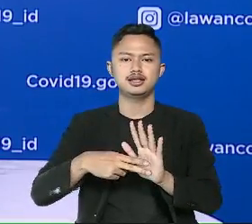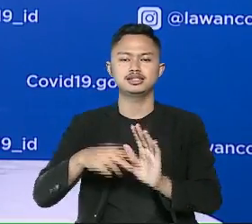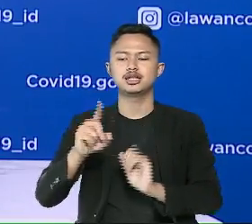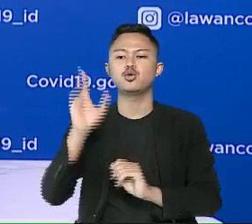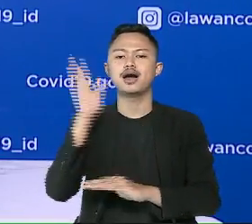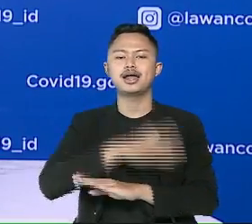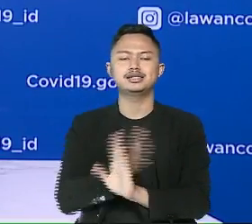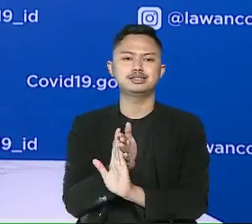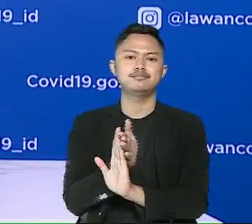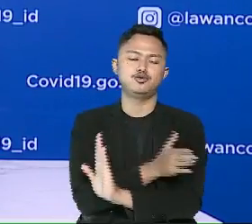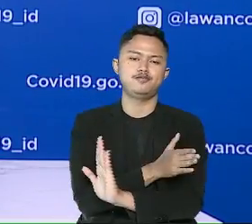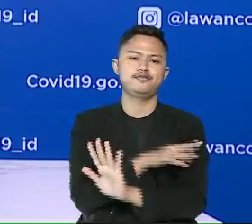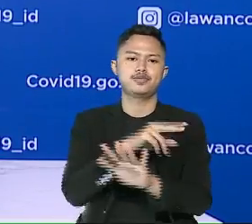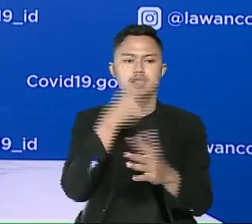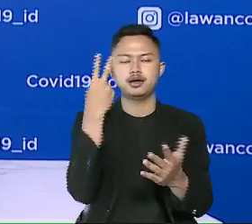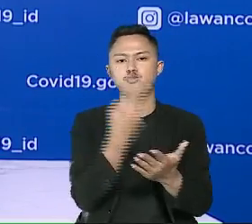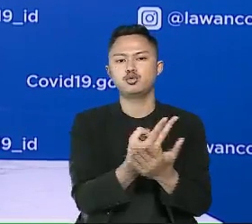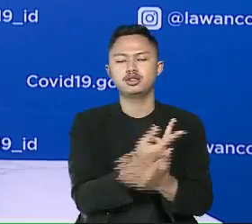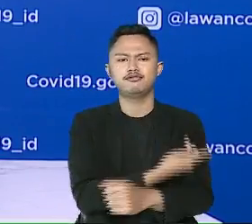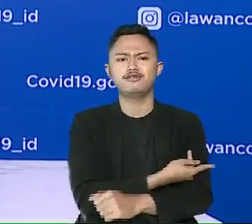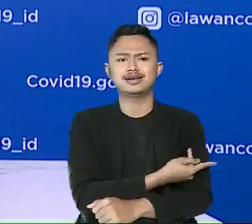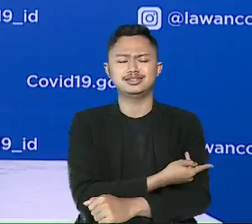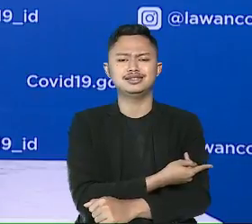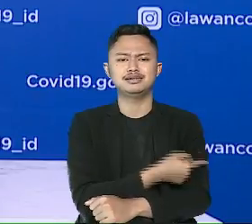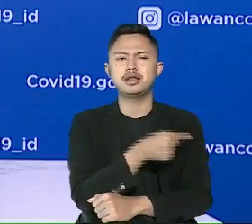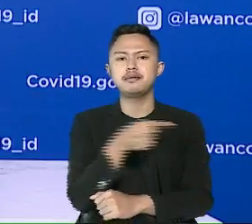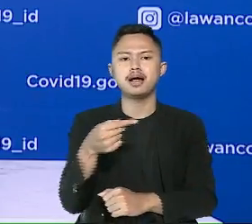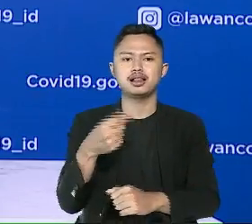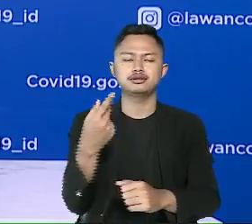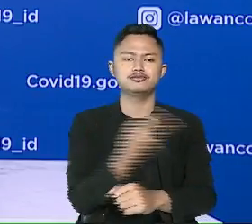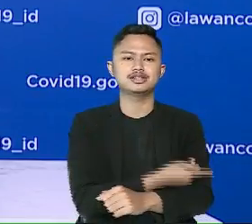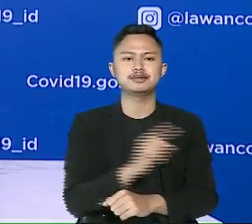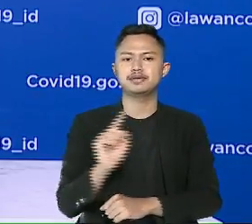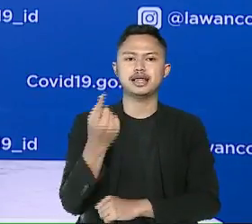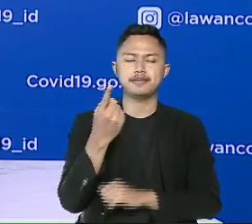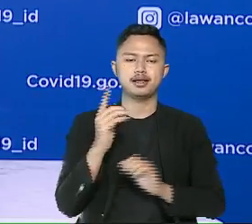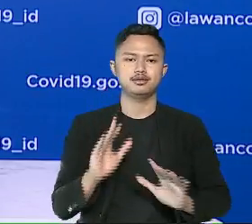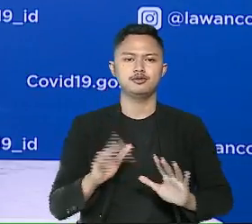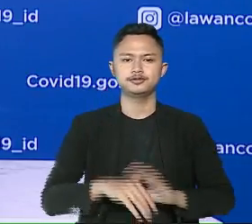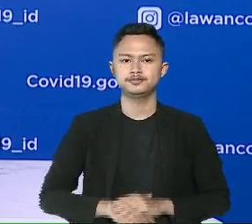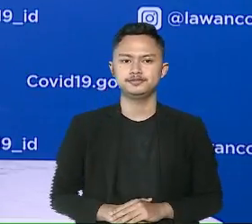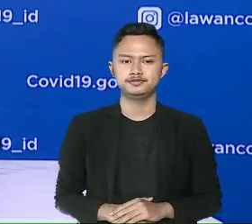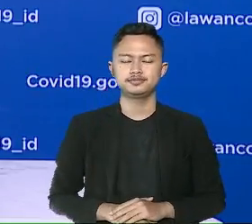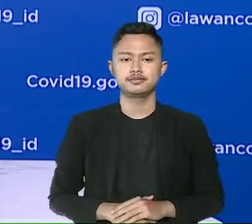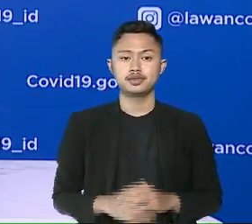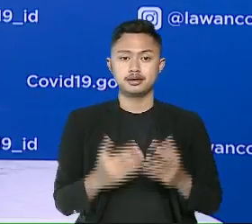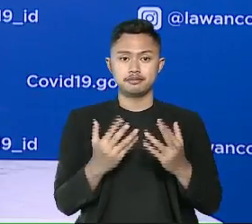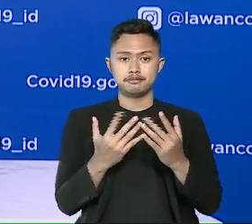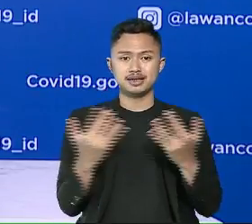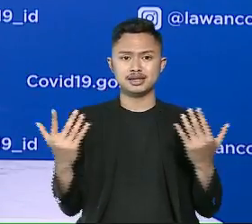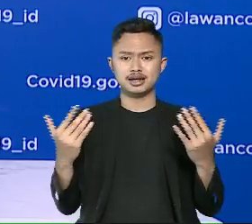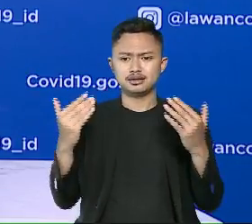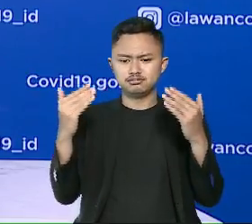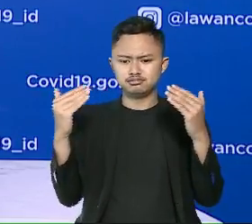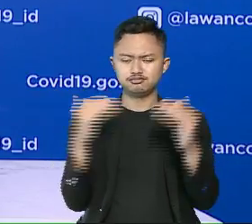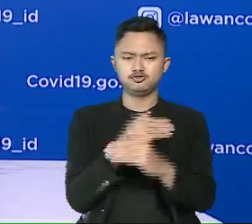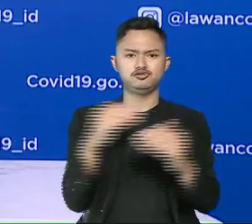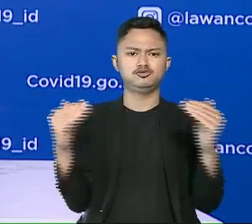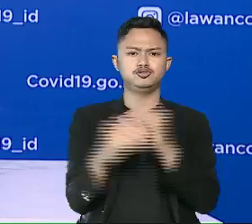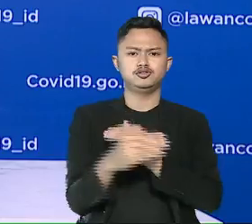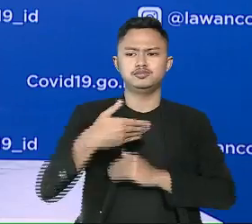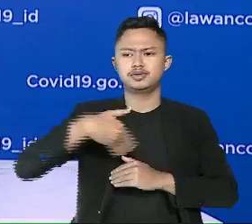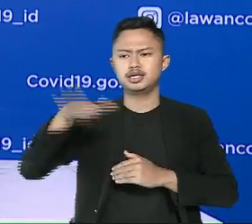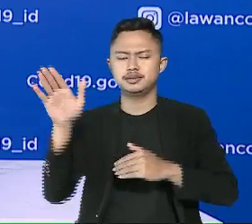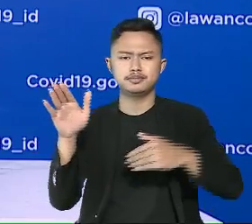24 jam dan bukti vaksin minimal dosis pertama. Bagi masyarakat pelaku perjalanan antar